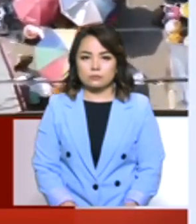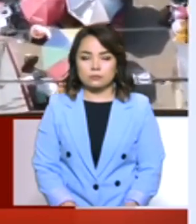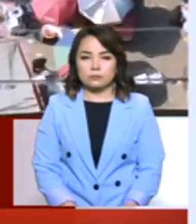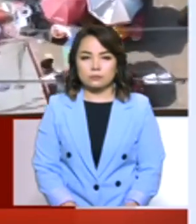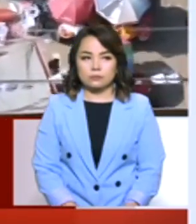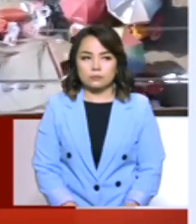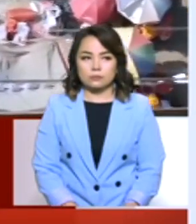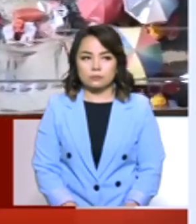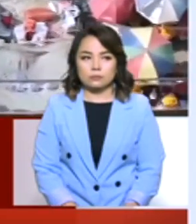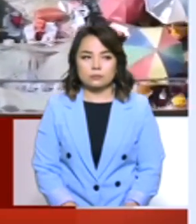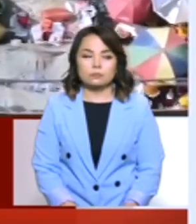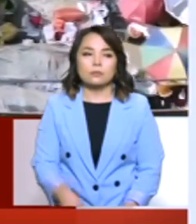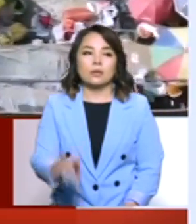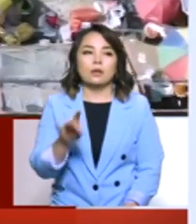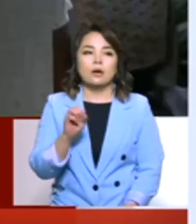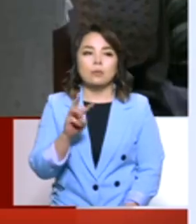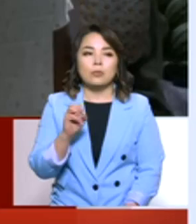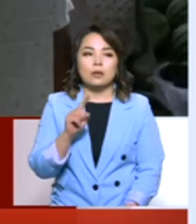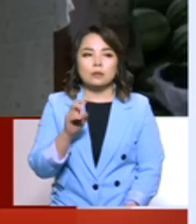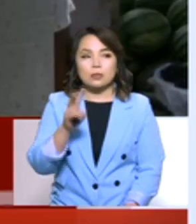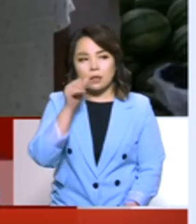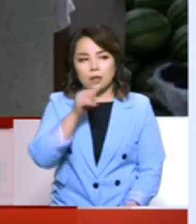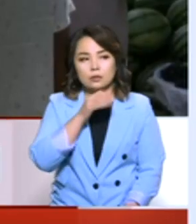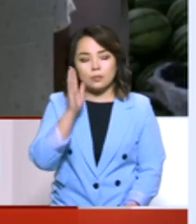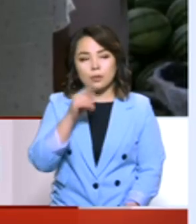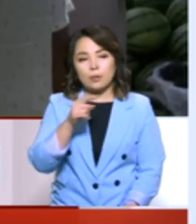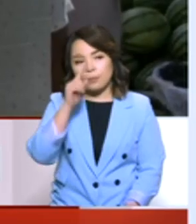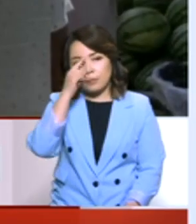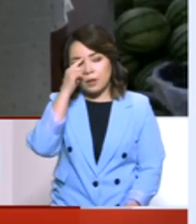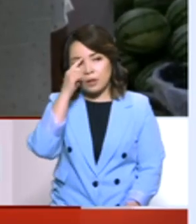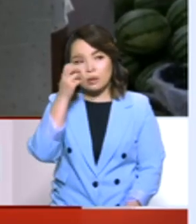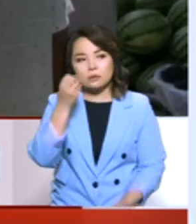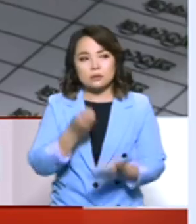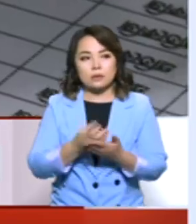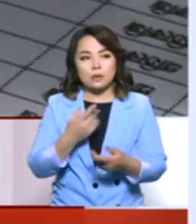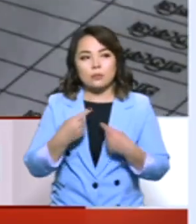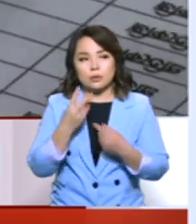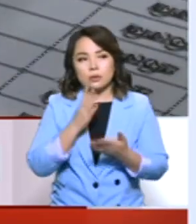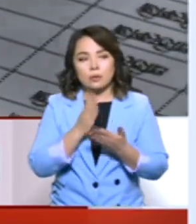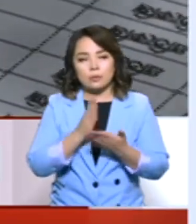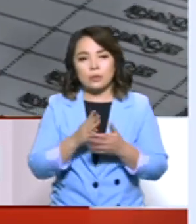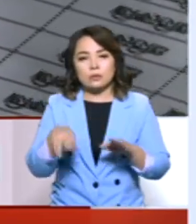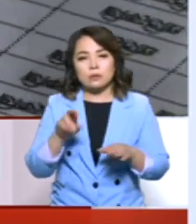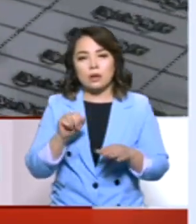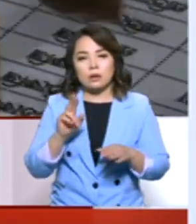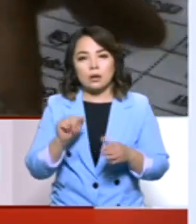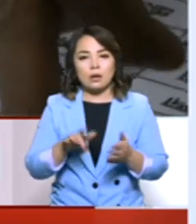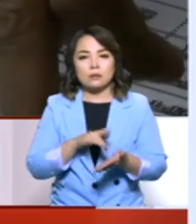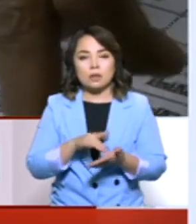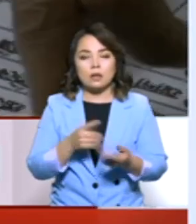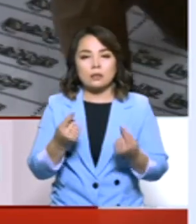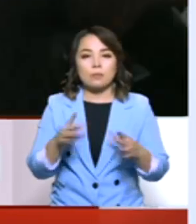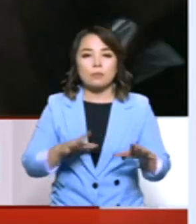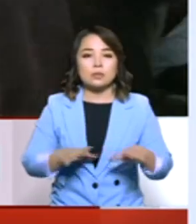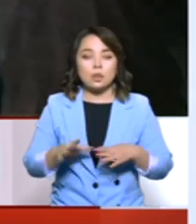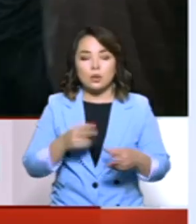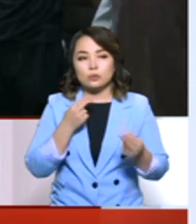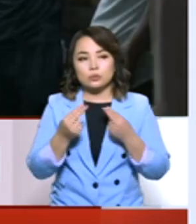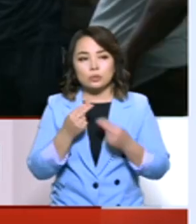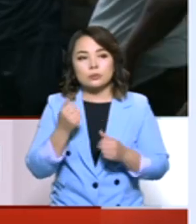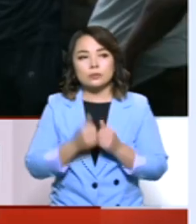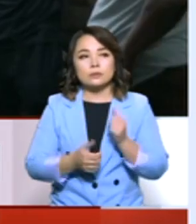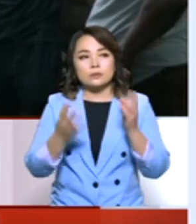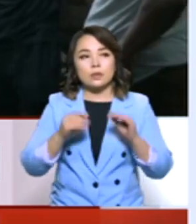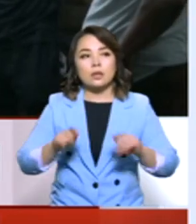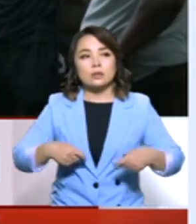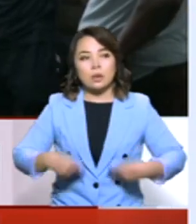Жахан жаңалықтармен жалғаймыз. Рамазан айы алдында Бангладешті қымбатшылық қысты. Ел астанасы Даккадағы еңгір базарда азық-түлік күнделікті